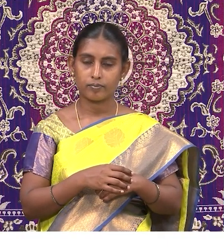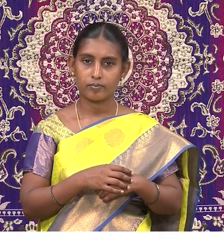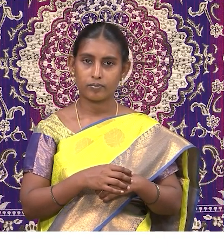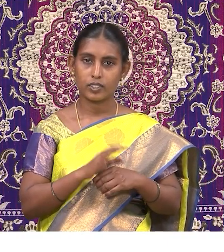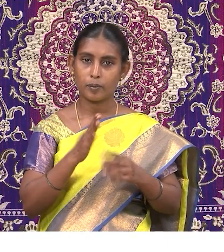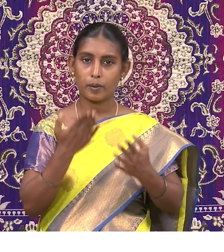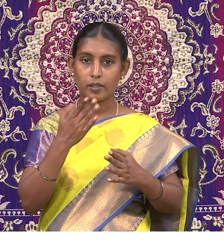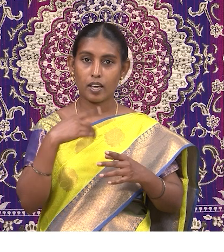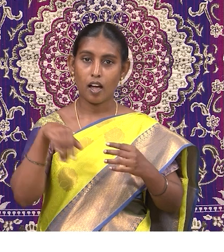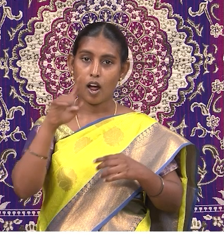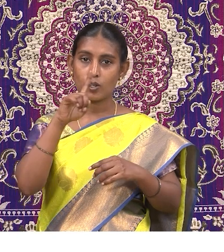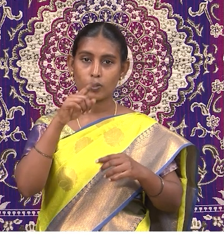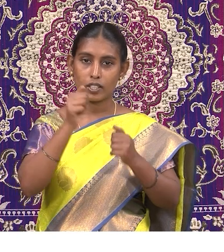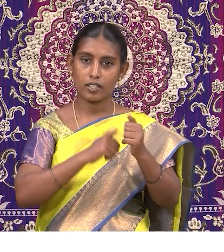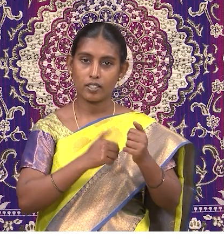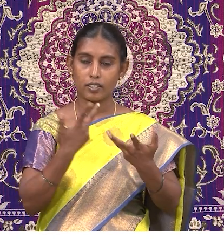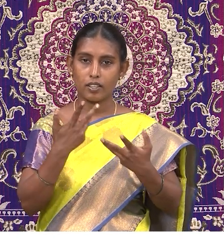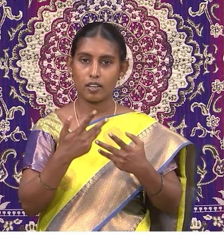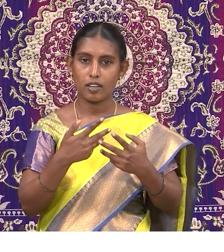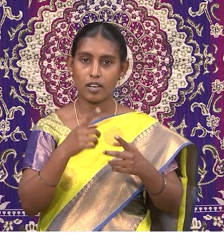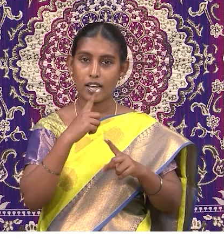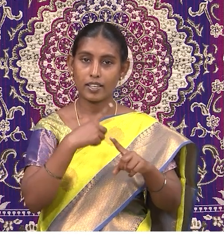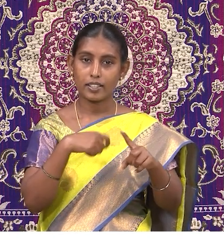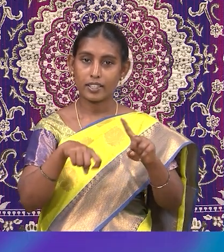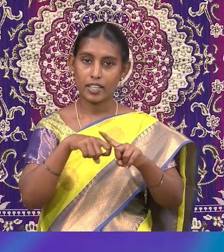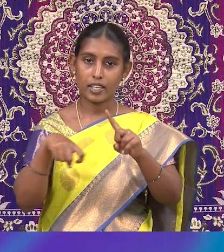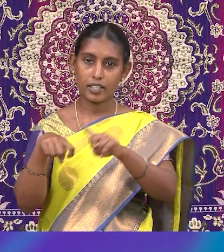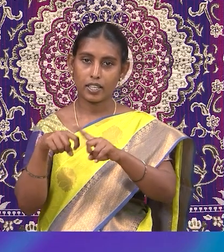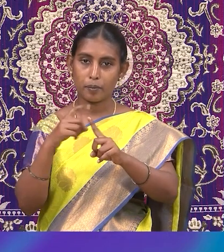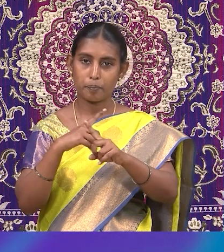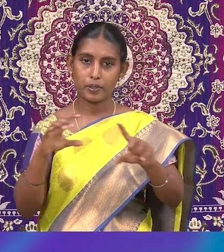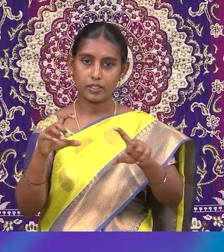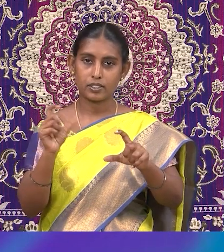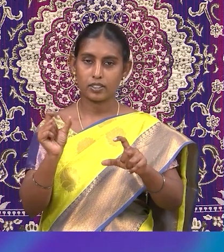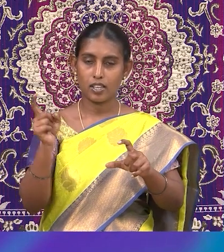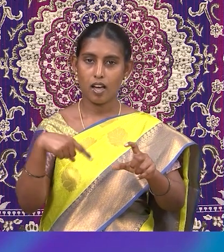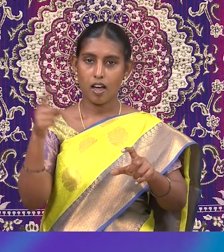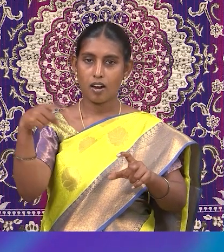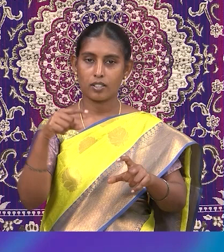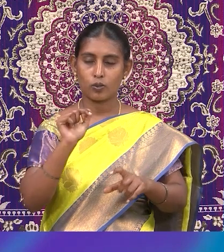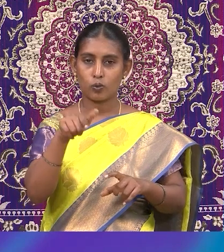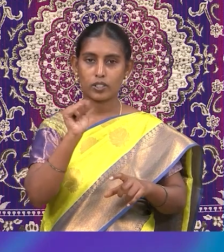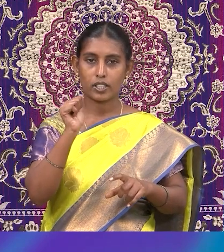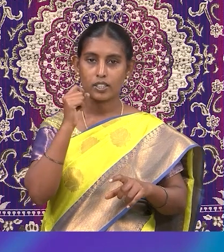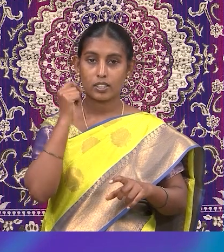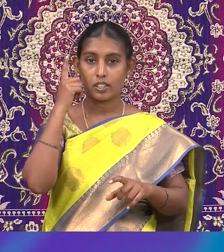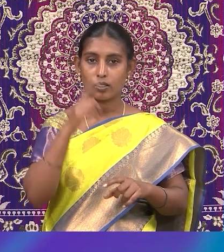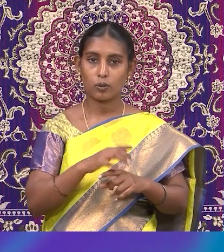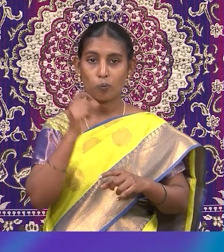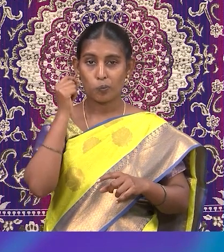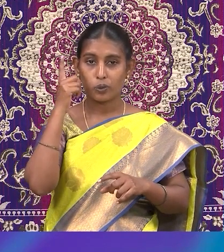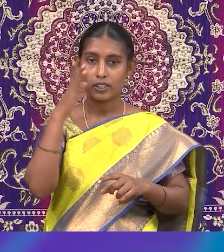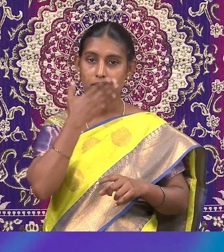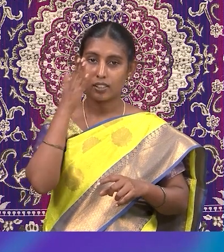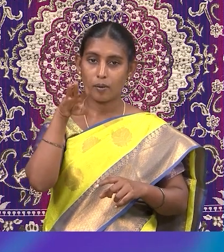ஒன்று அடுக்குகளை கழிக்கலாம், அல்லது கே ஸ்கொயரை கே பெருக்கல் கேன்னு எழுதி கேவை கேவை அடிச்சுட்டு மீதியை கேன்னு எழுதலாம். எது உங்களுக்கு வசதியோ